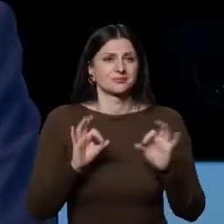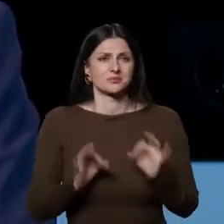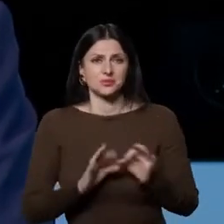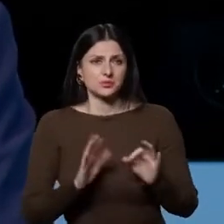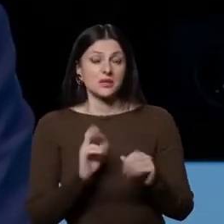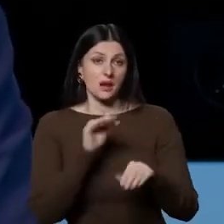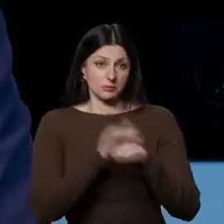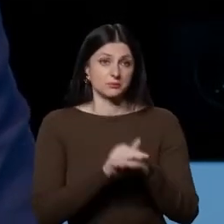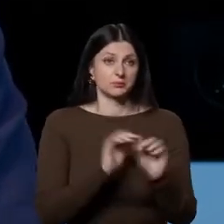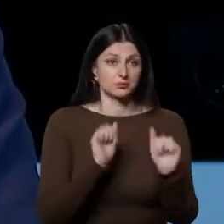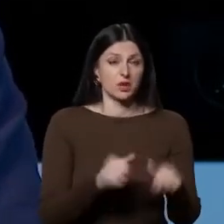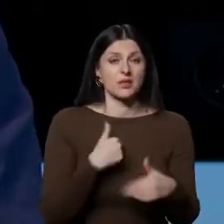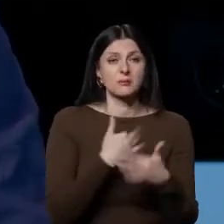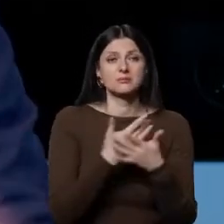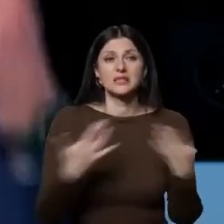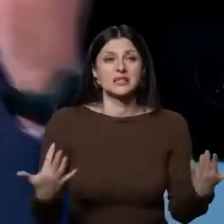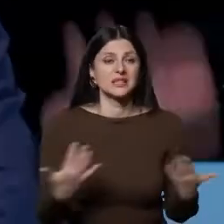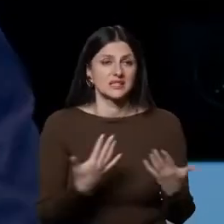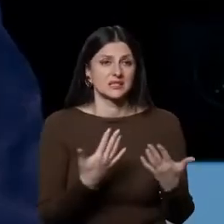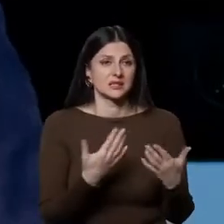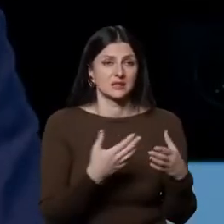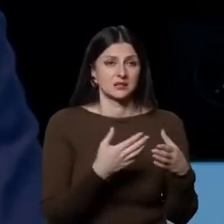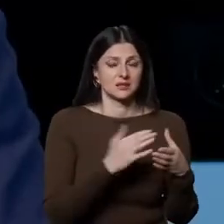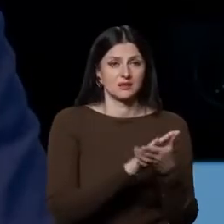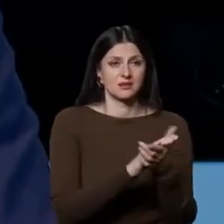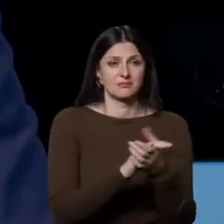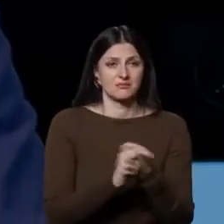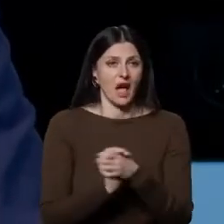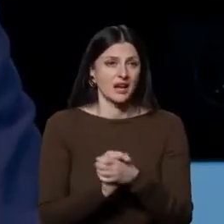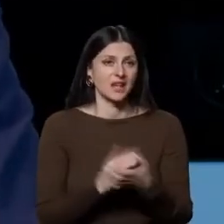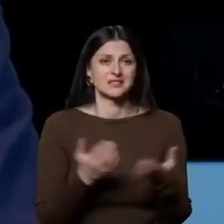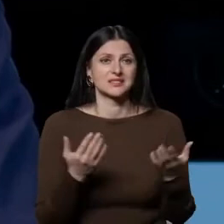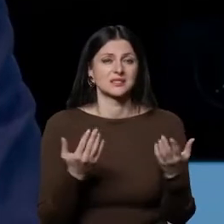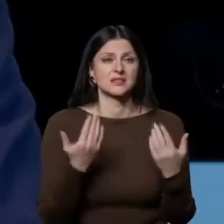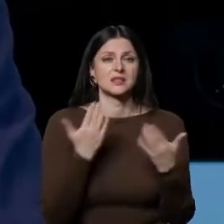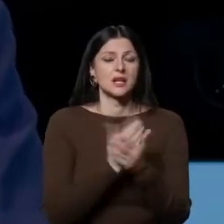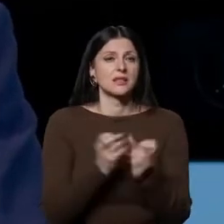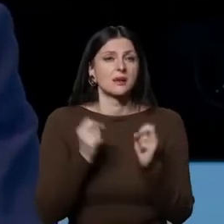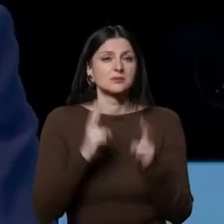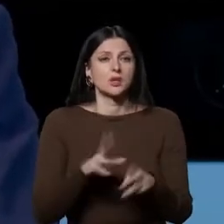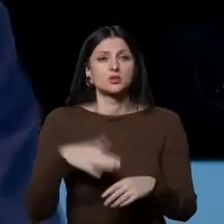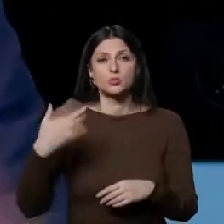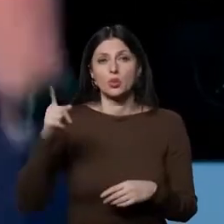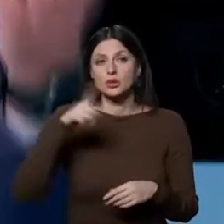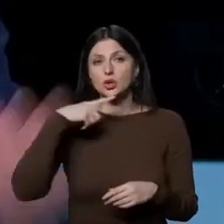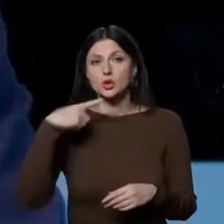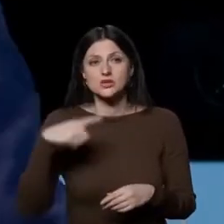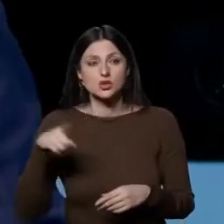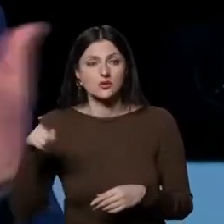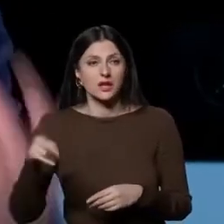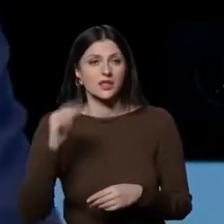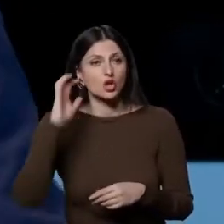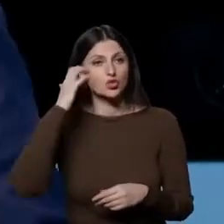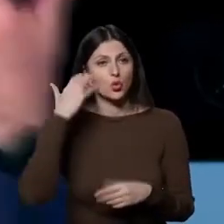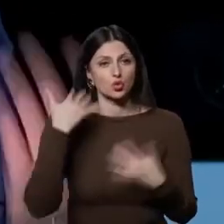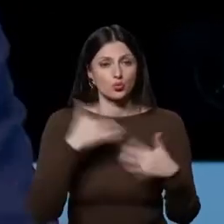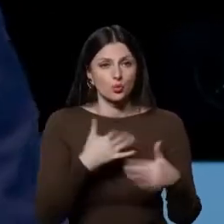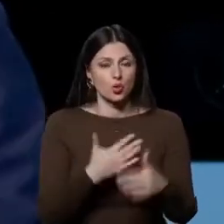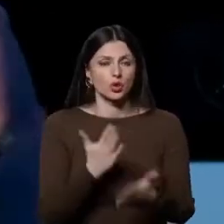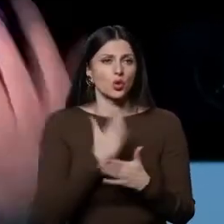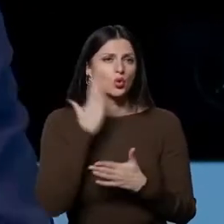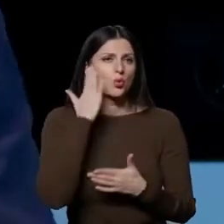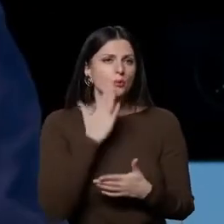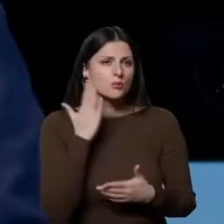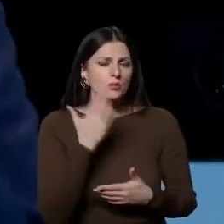треба будувати різні альянси. Сьогодні є небезпека з боку Російської Федерації на Чорному морі. Там є Румунія, Україна,